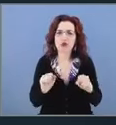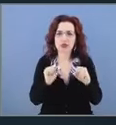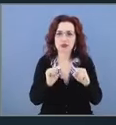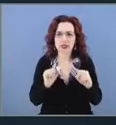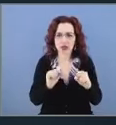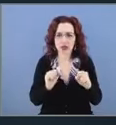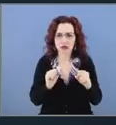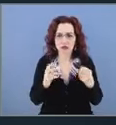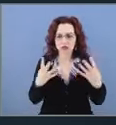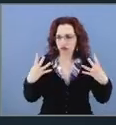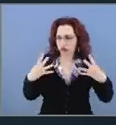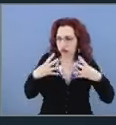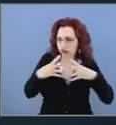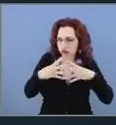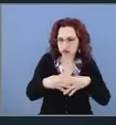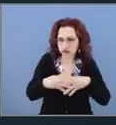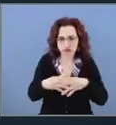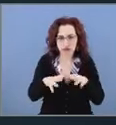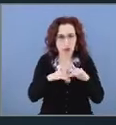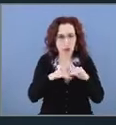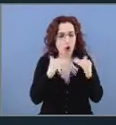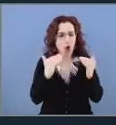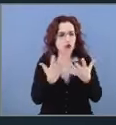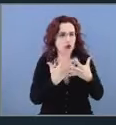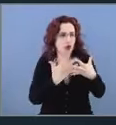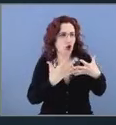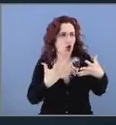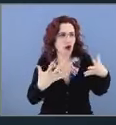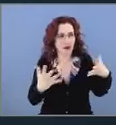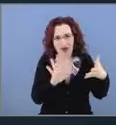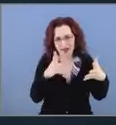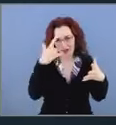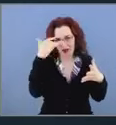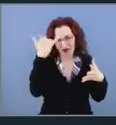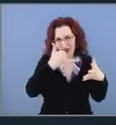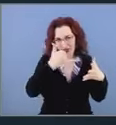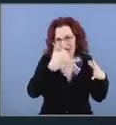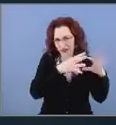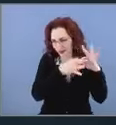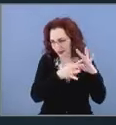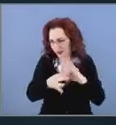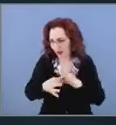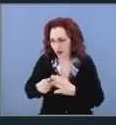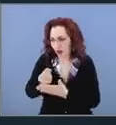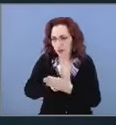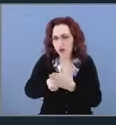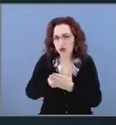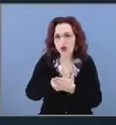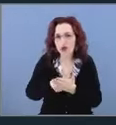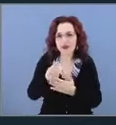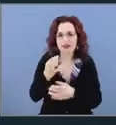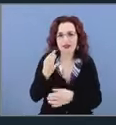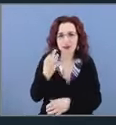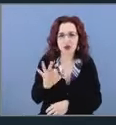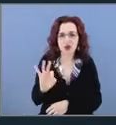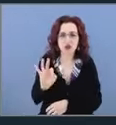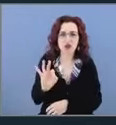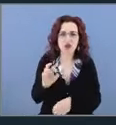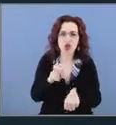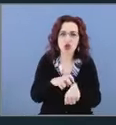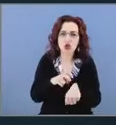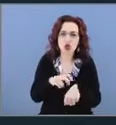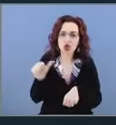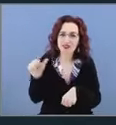dei progetti specifici, e il dottor Sannella ha parlato prima di questa esperienza